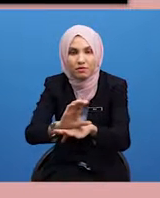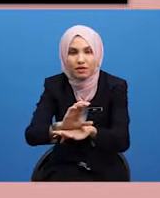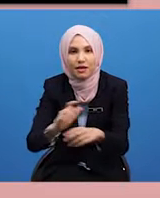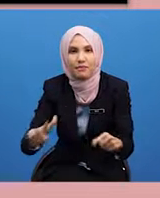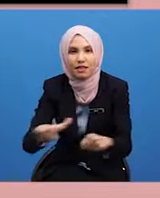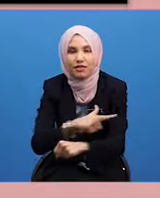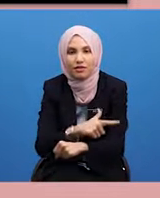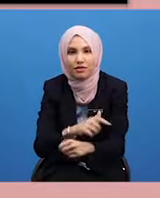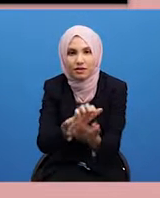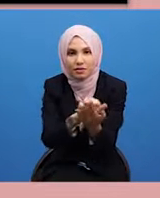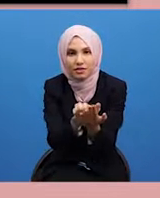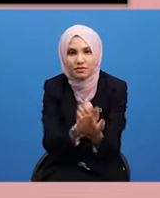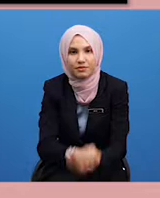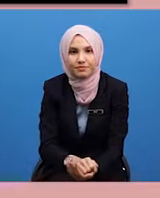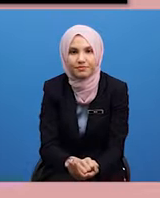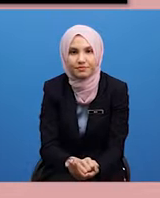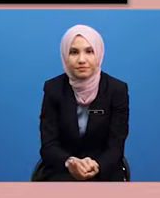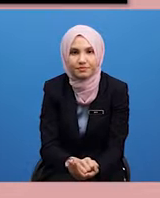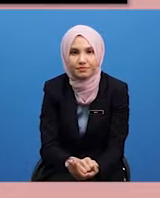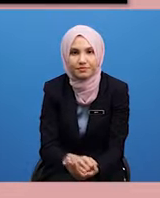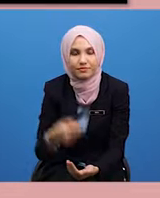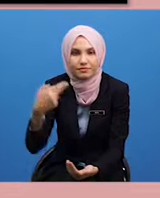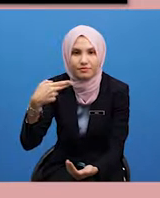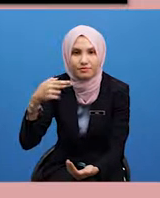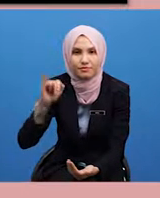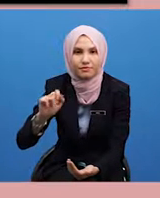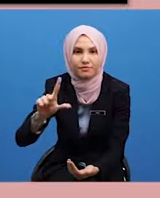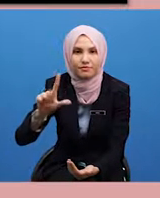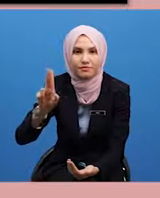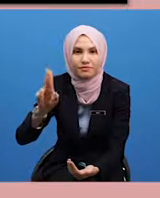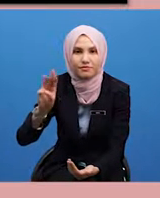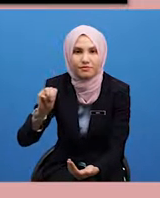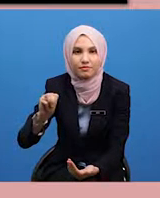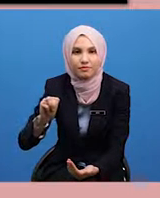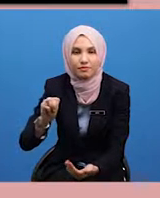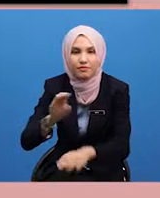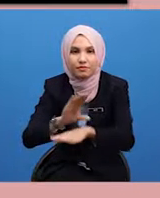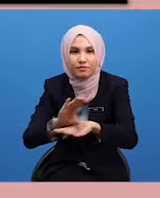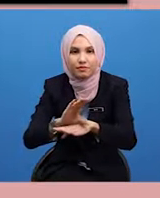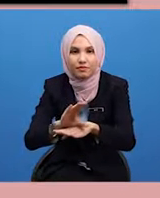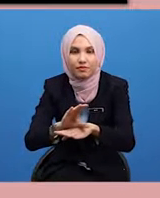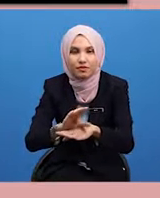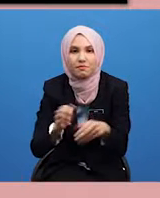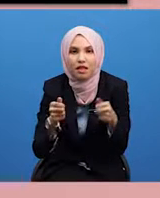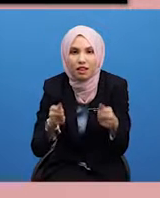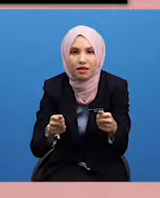biji benih. Hilum berfungsi untuk biji benih ini melekat pada